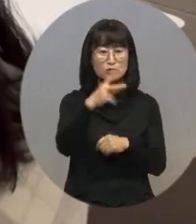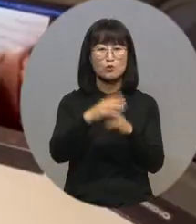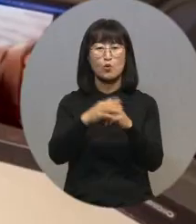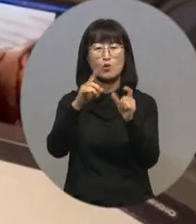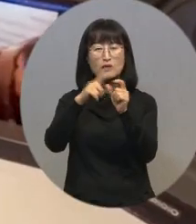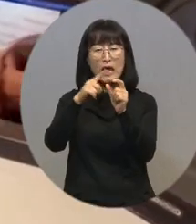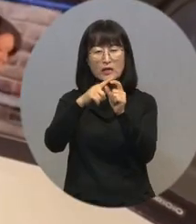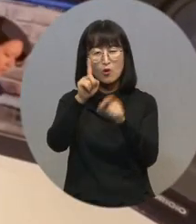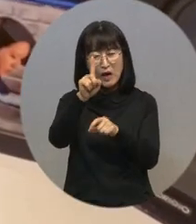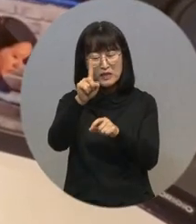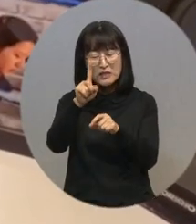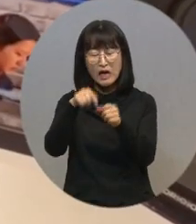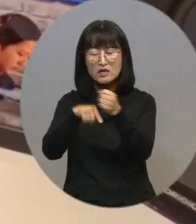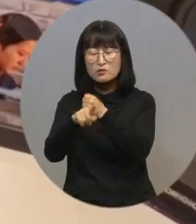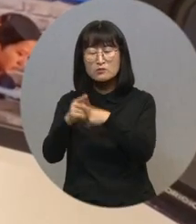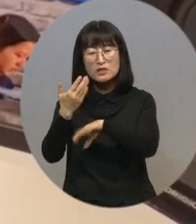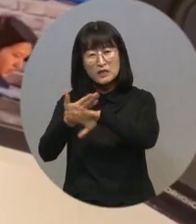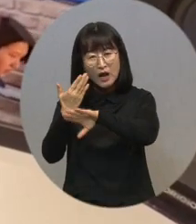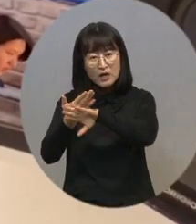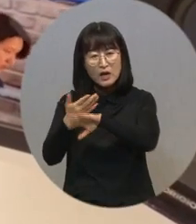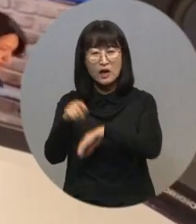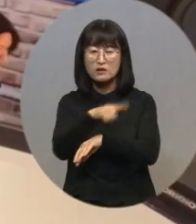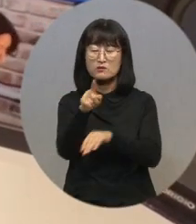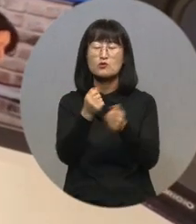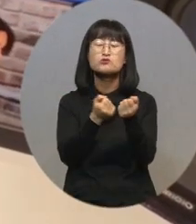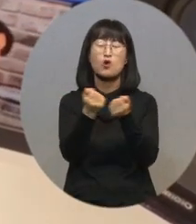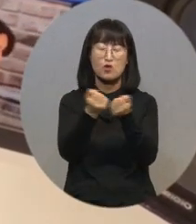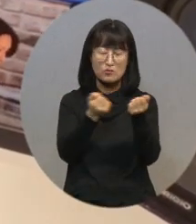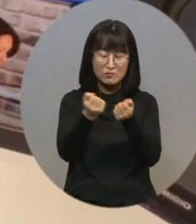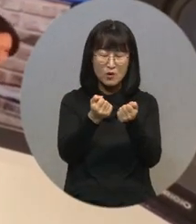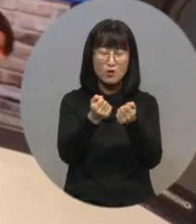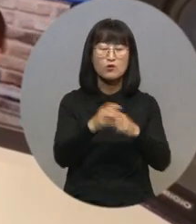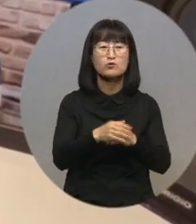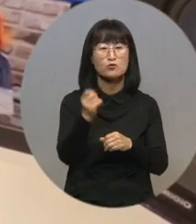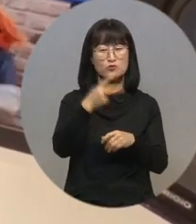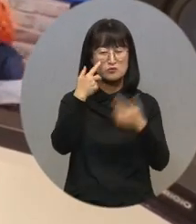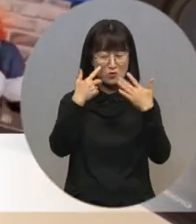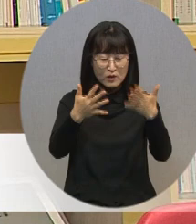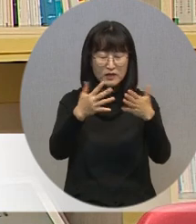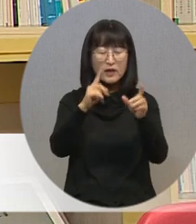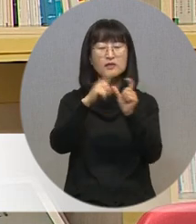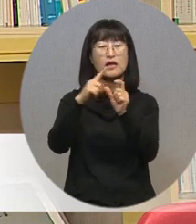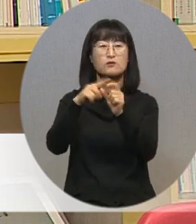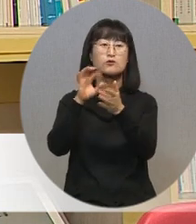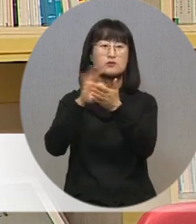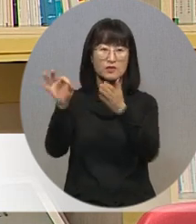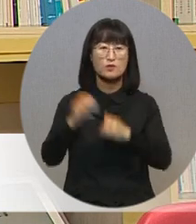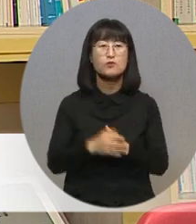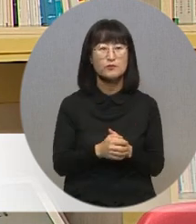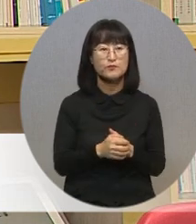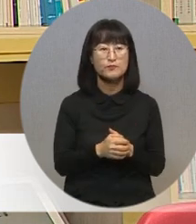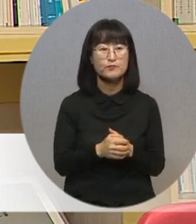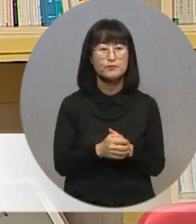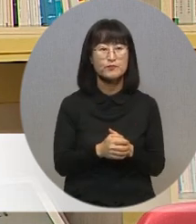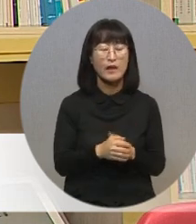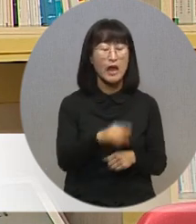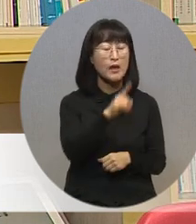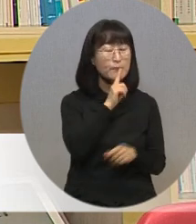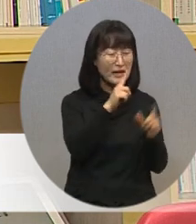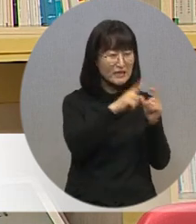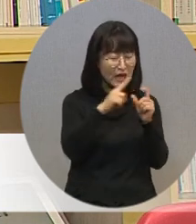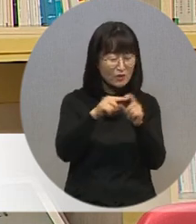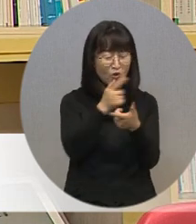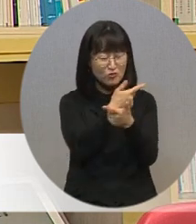위해 이해하기 쉽게 풀어 묘사하고 정확한 단어를 사용합니다. 화면 해설 작가는 어휘력과